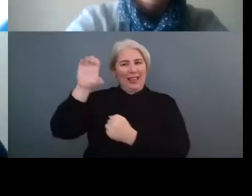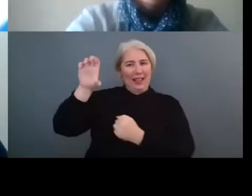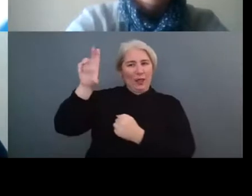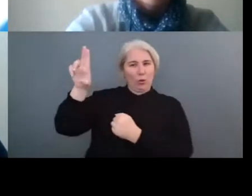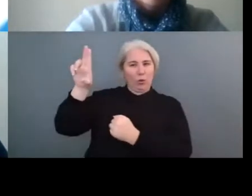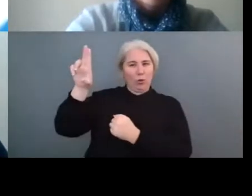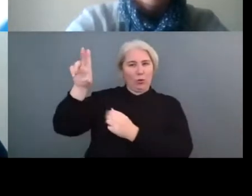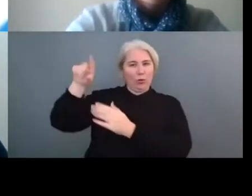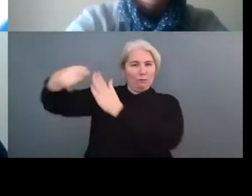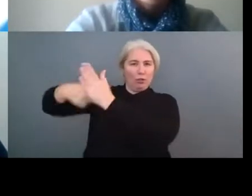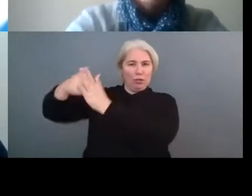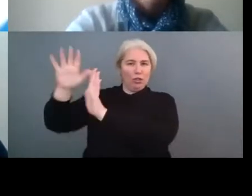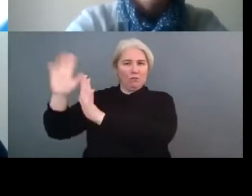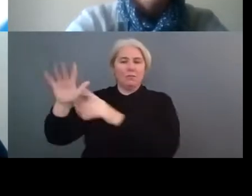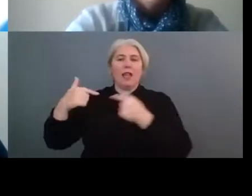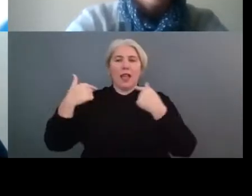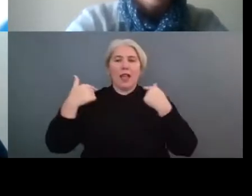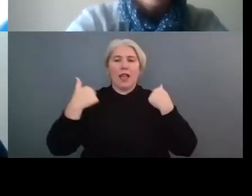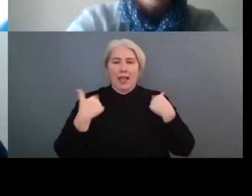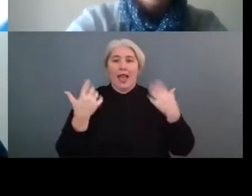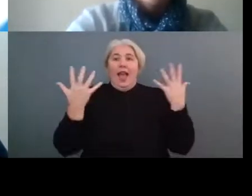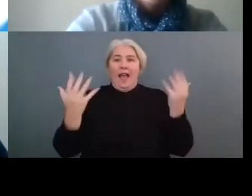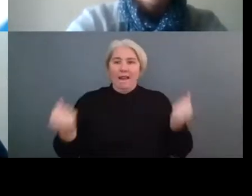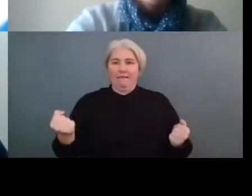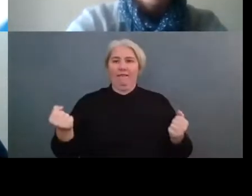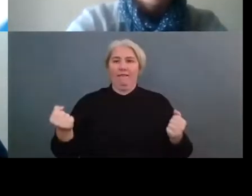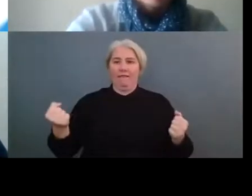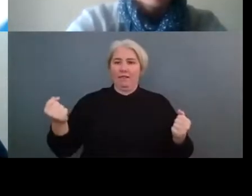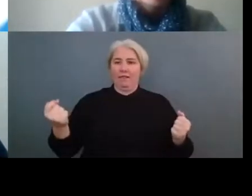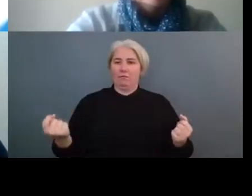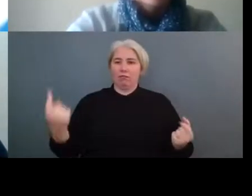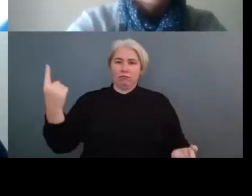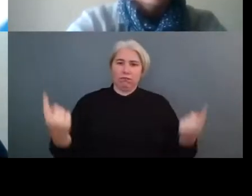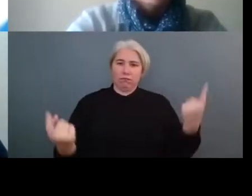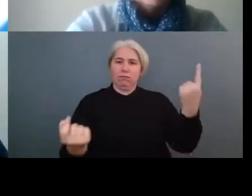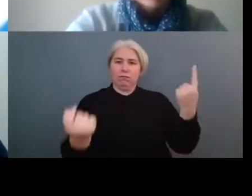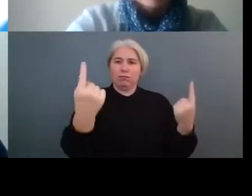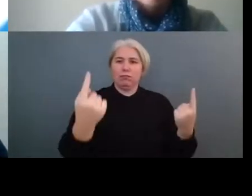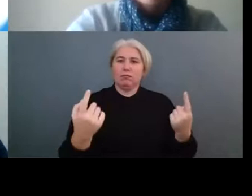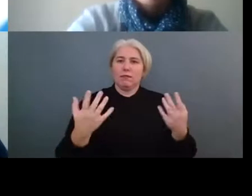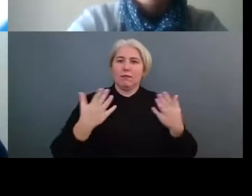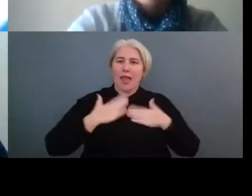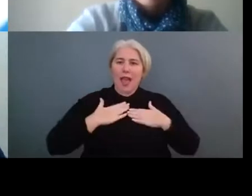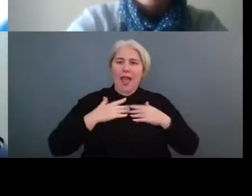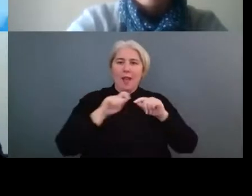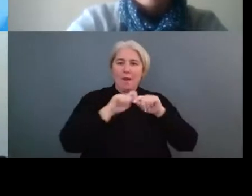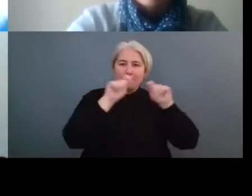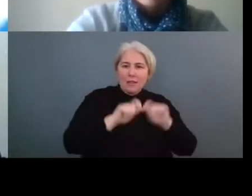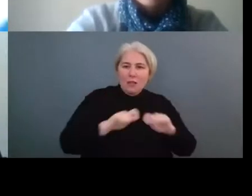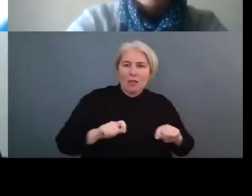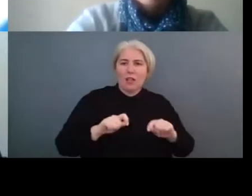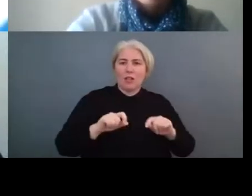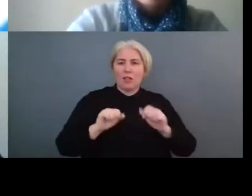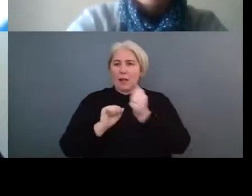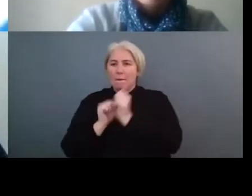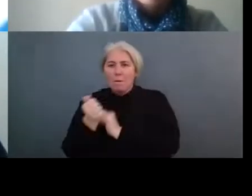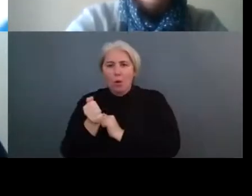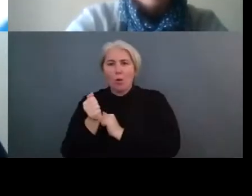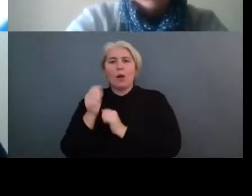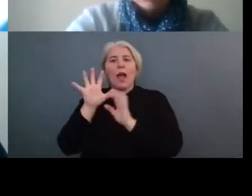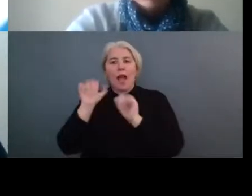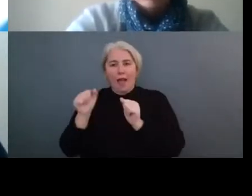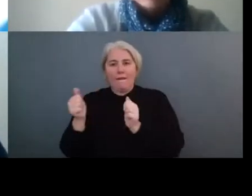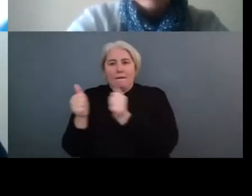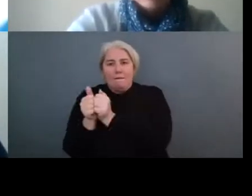européens où nos fédérations, nos entités sont partenaires ou les portent, pour le coup. Ce que je voudrais souligner,